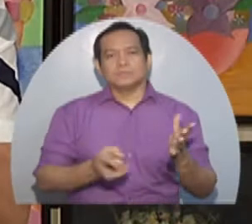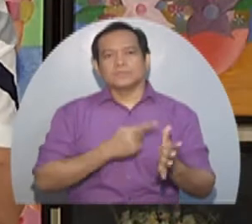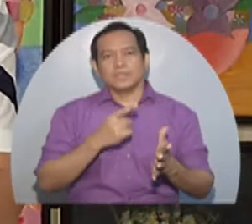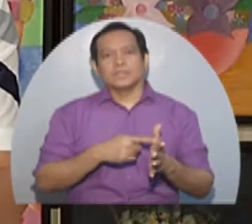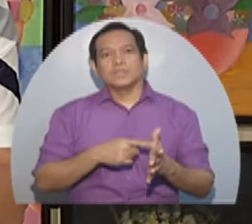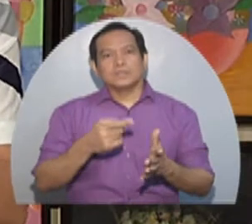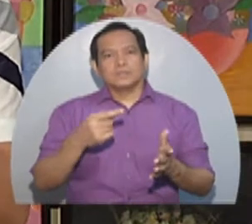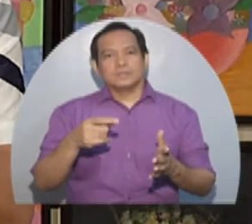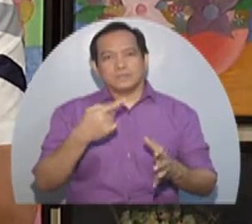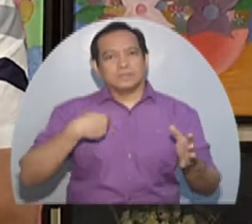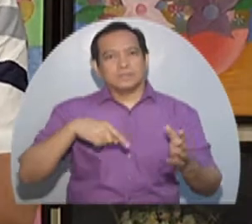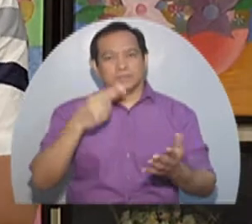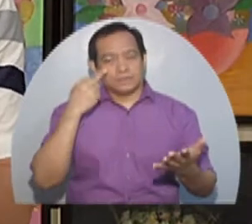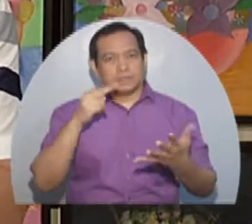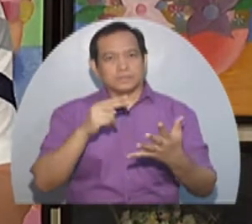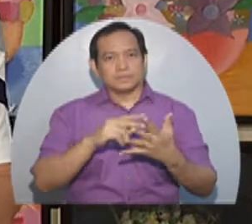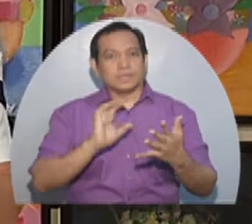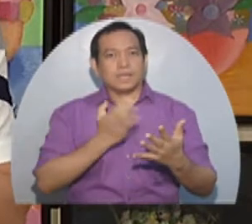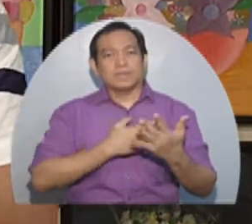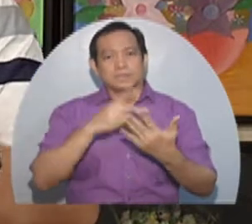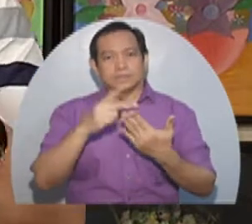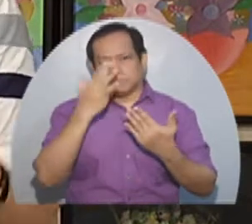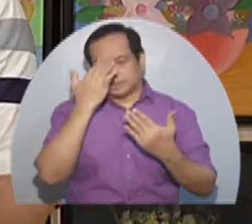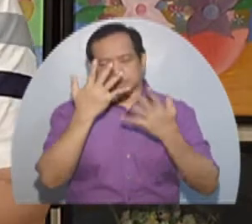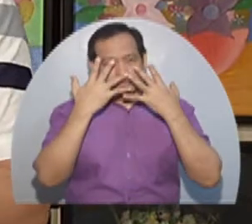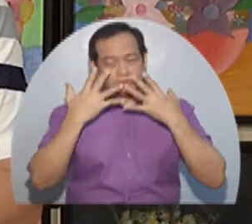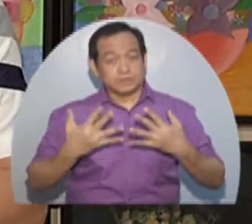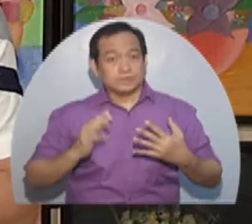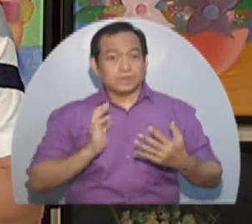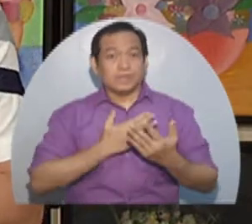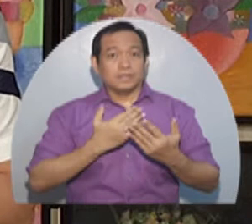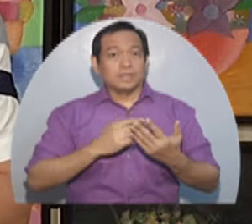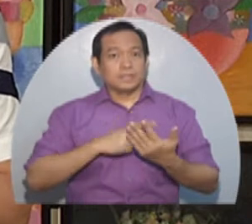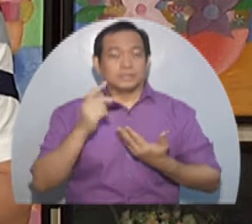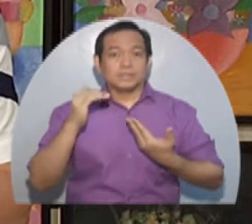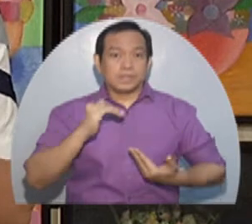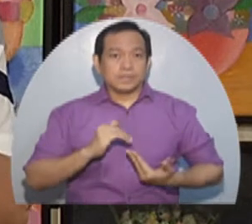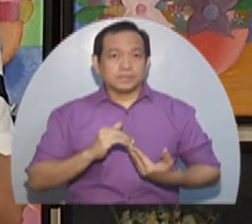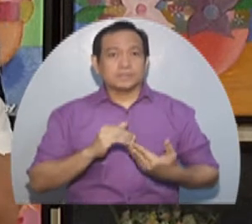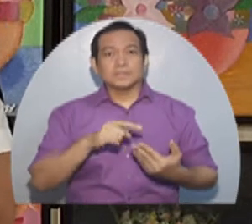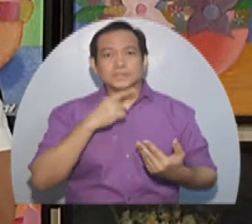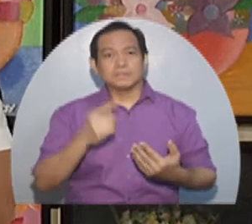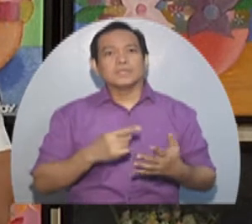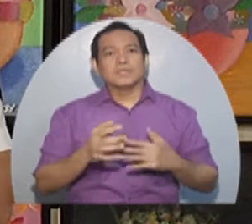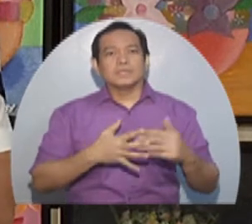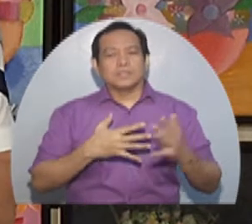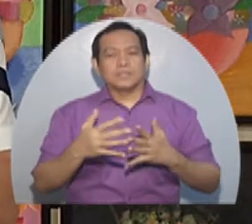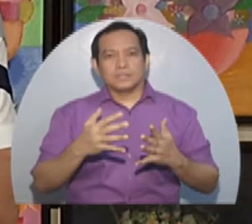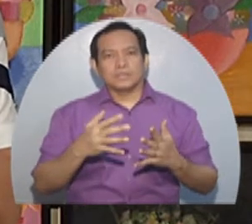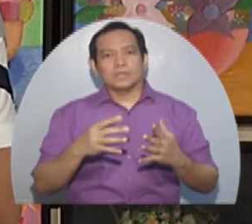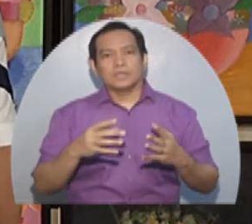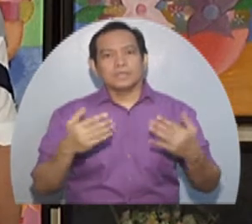Meron ko magkaminsan na pumupuna sa ating programa. Sinasabi, napakalungkot naman ang programa ninyo. Meron naman nagsasabi, kahit na